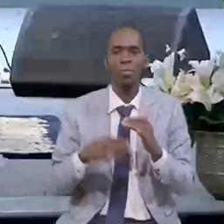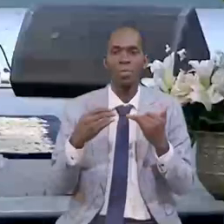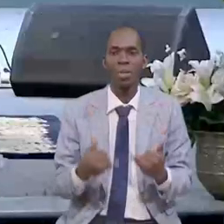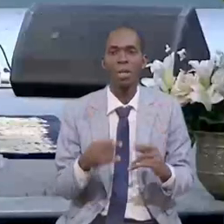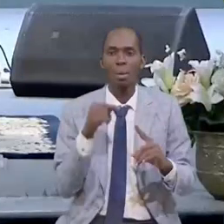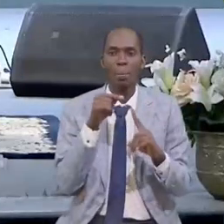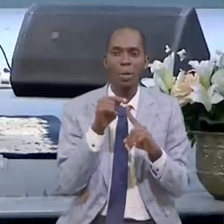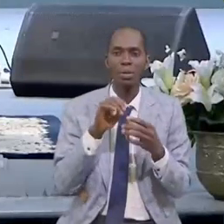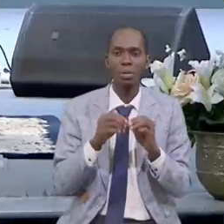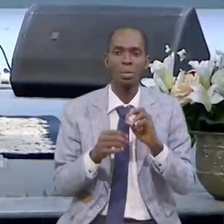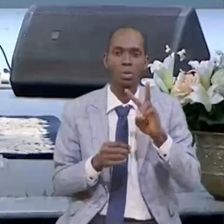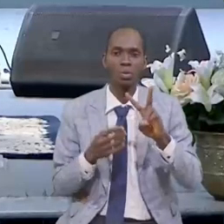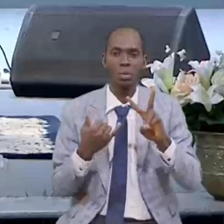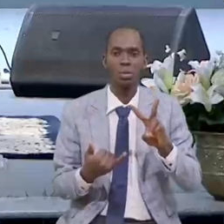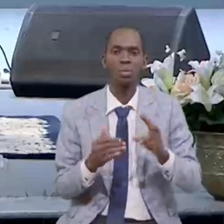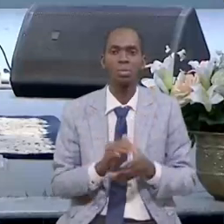Deuxième point maintenant,